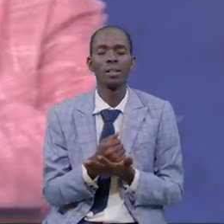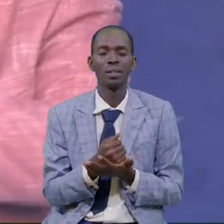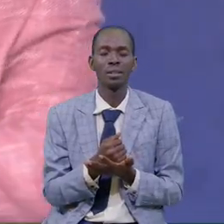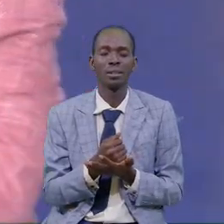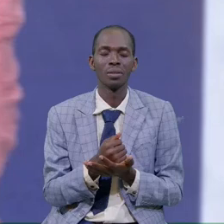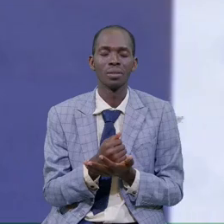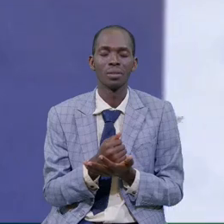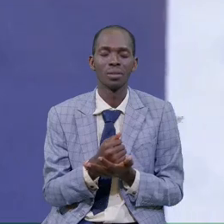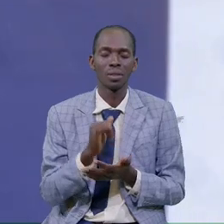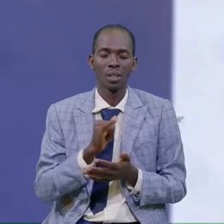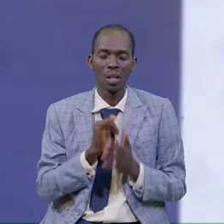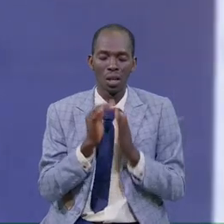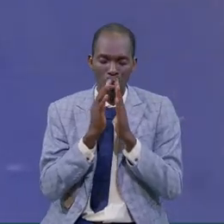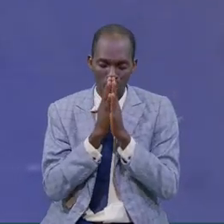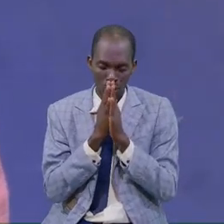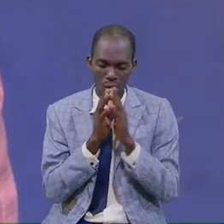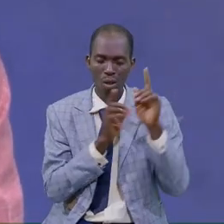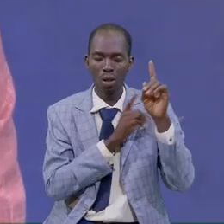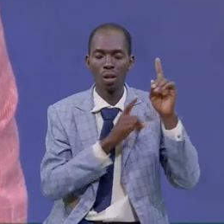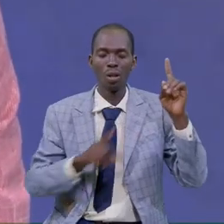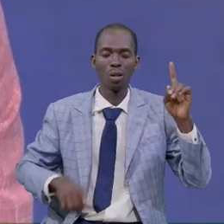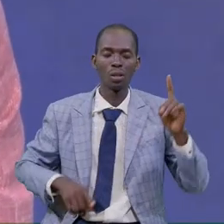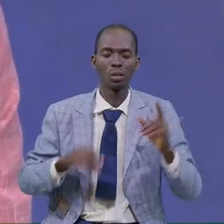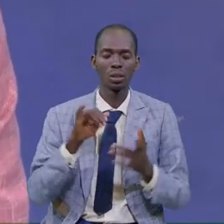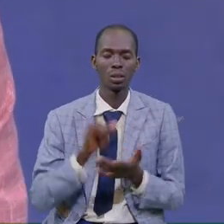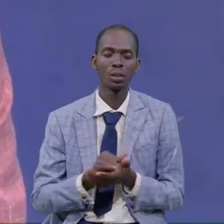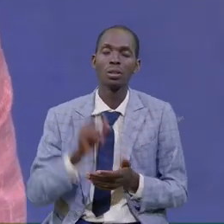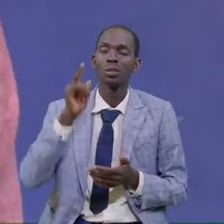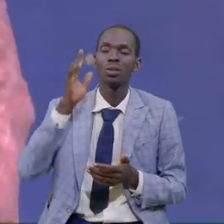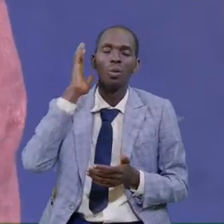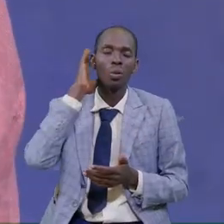Je prie, Seigneur, que ton changement